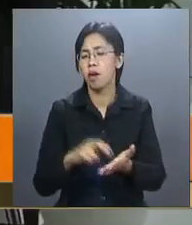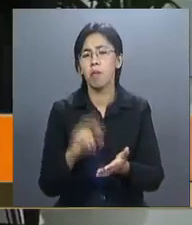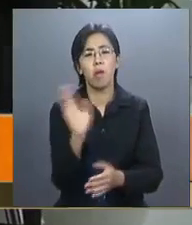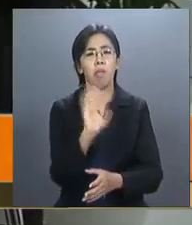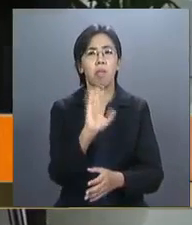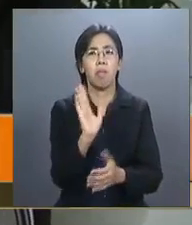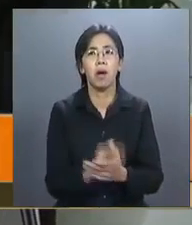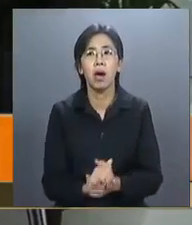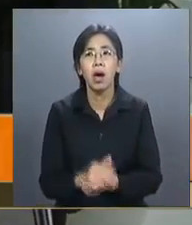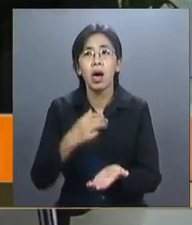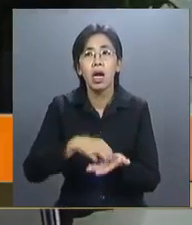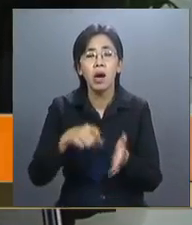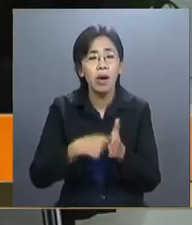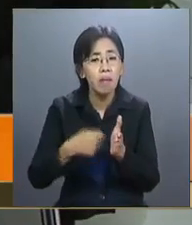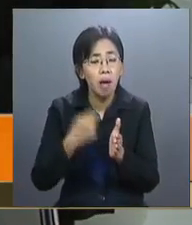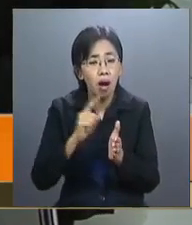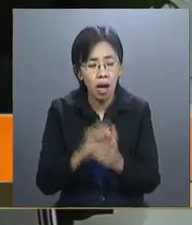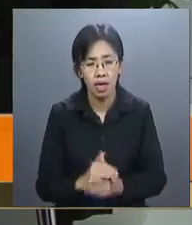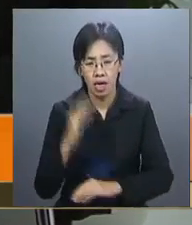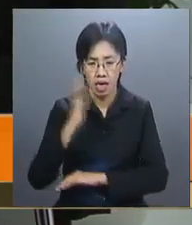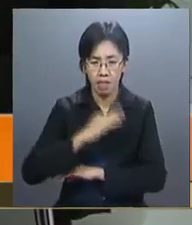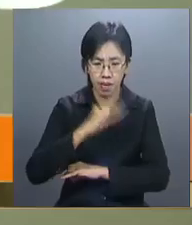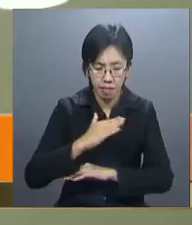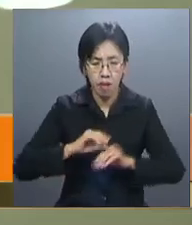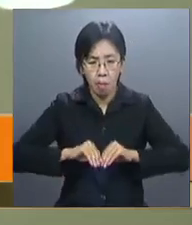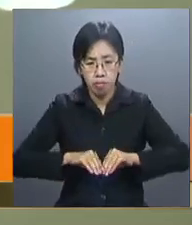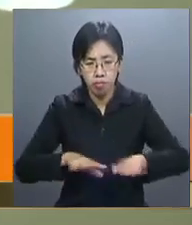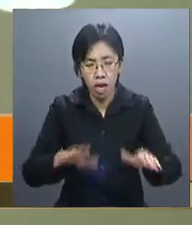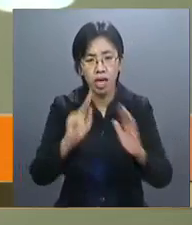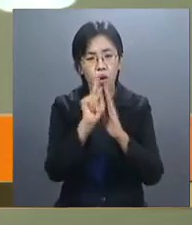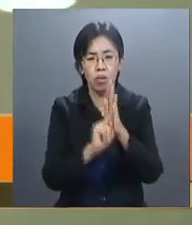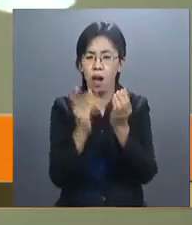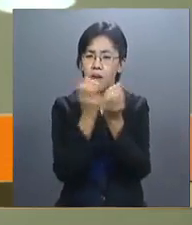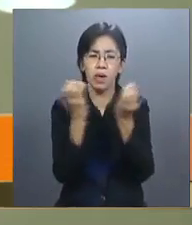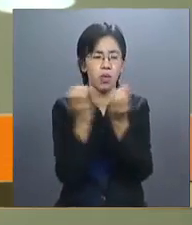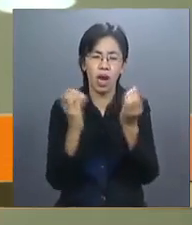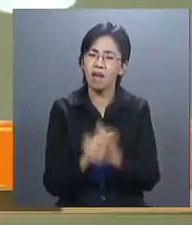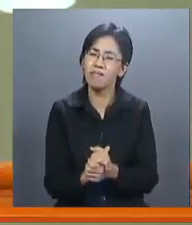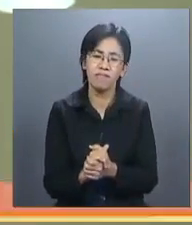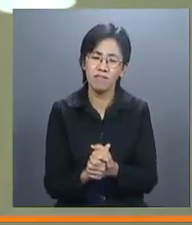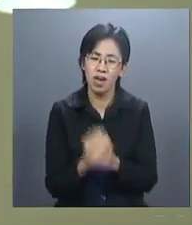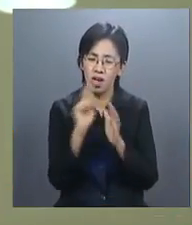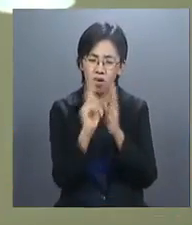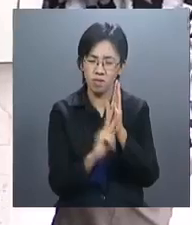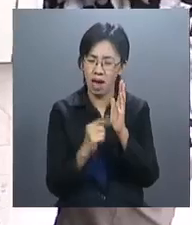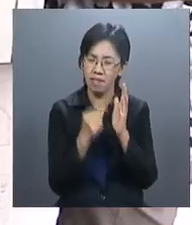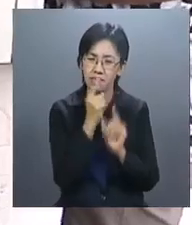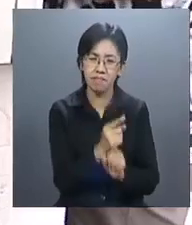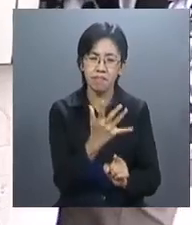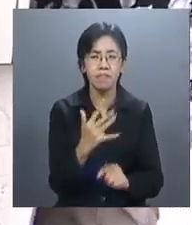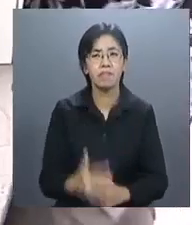ยมีการอ้างอิงเหตุถึงการจัดพิมพ์และเผยแพร่ร่างรัฐธรรมนูญไม่เป็นไปตามข้อบัญญัติของกฎหมาย